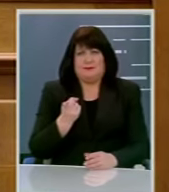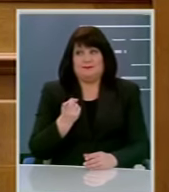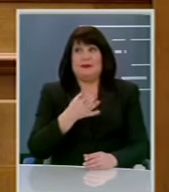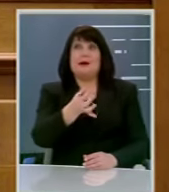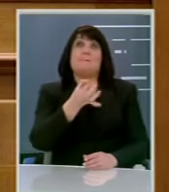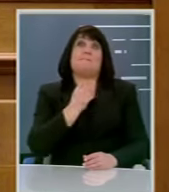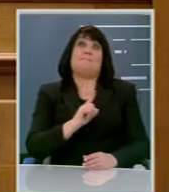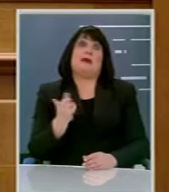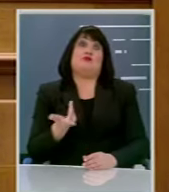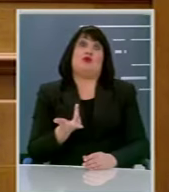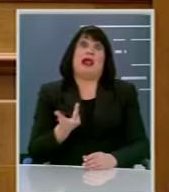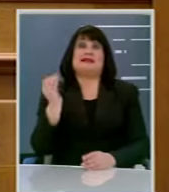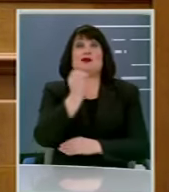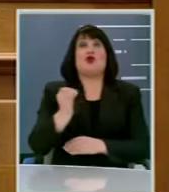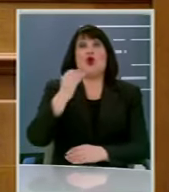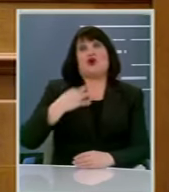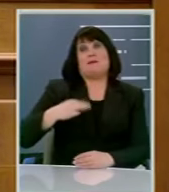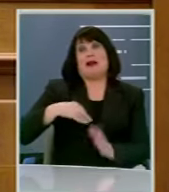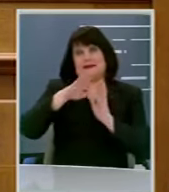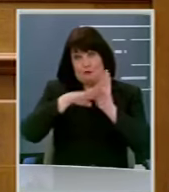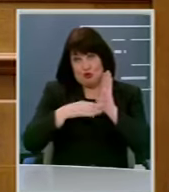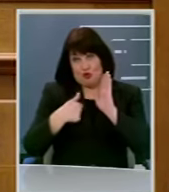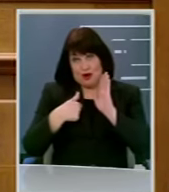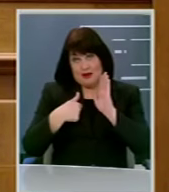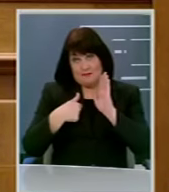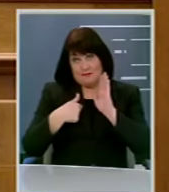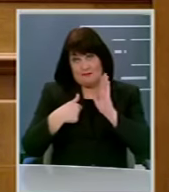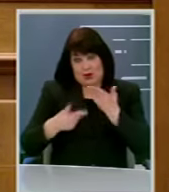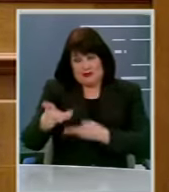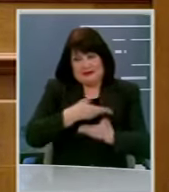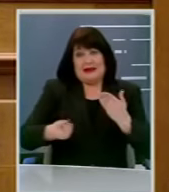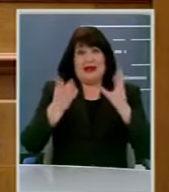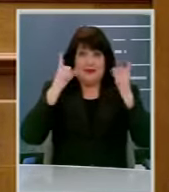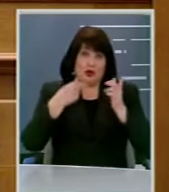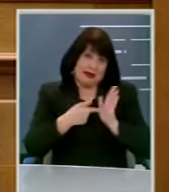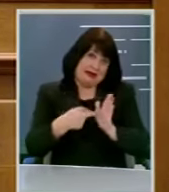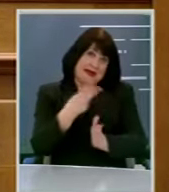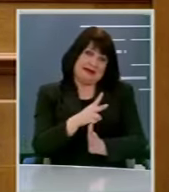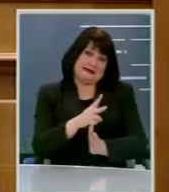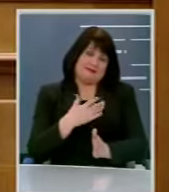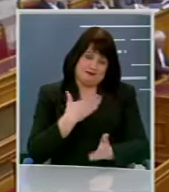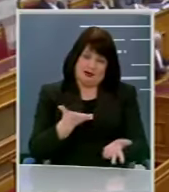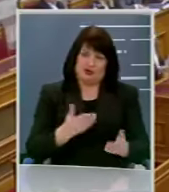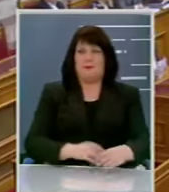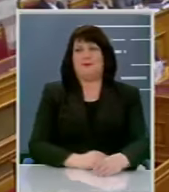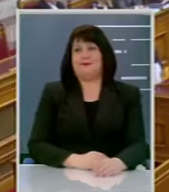βάζετε τώρα των οικολόγων πράσινων τα προγράμματα και μου τα παρουσιάζετε για προγράμματα της Νέας Δημοκρατίας. Ευχαριστώ.